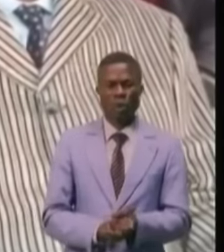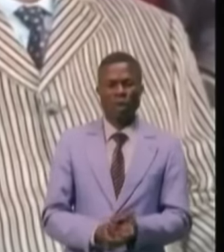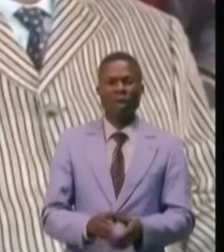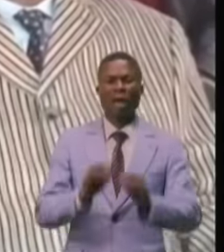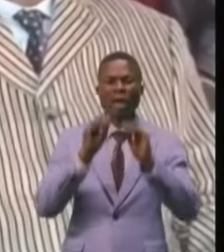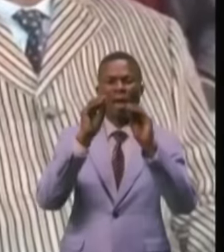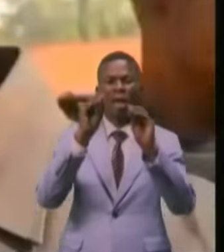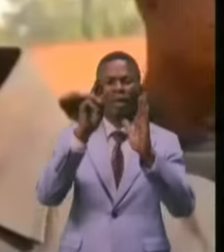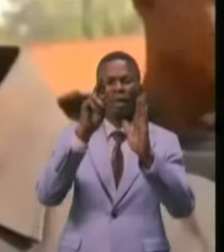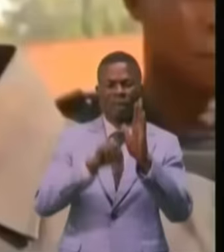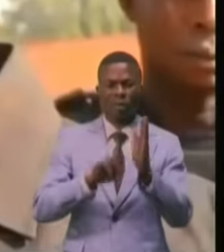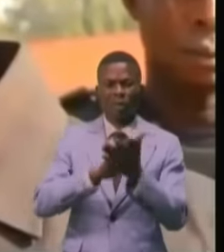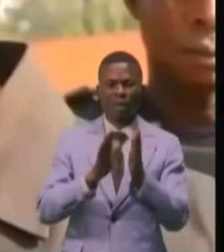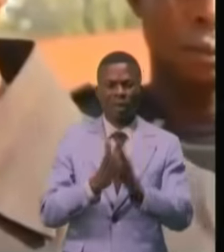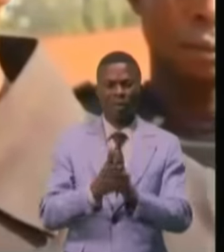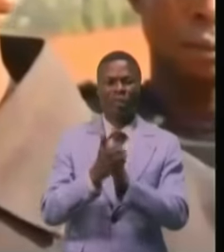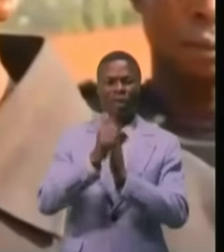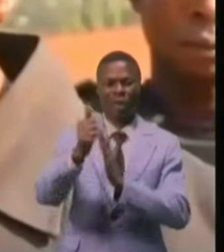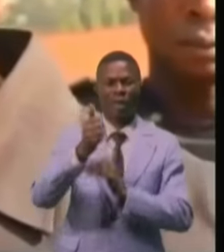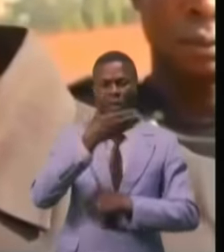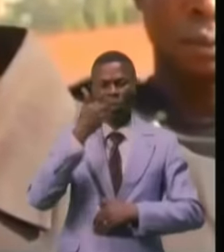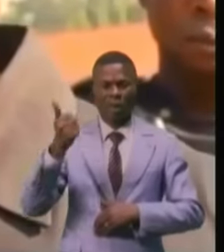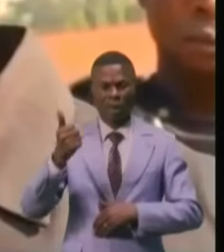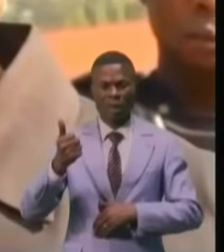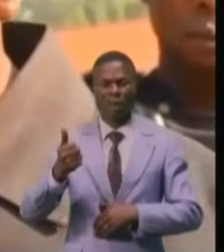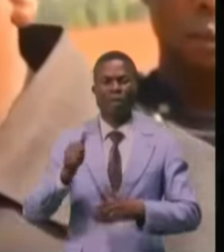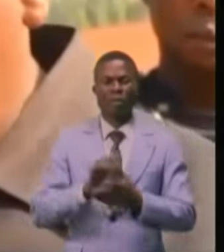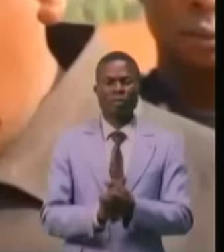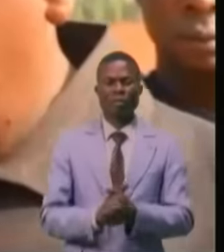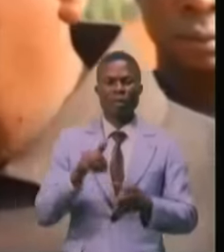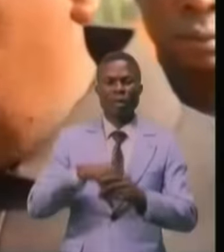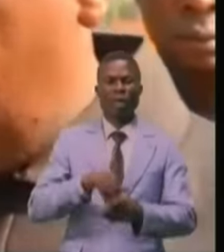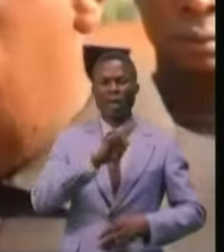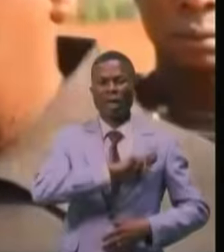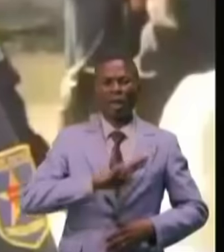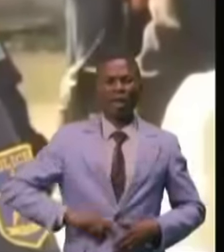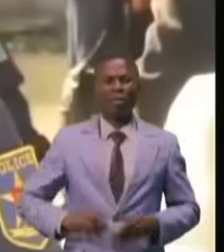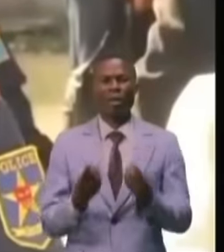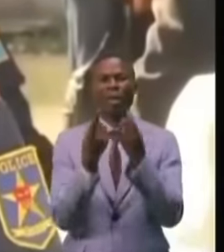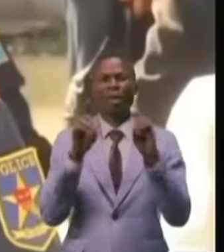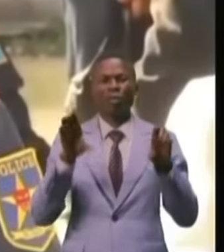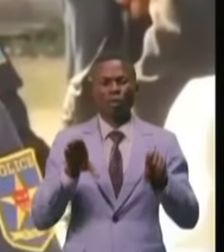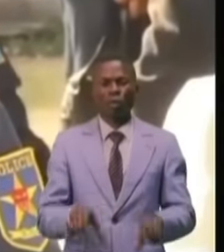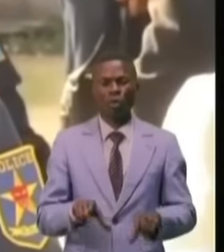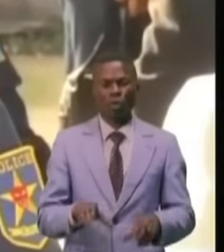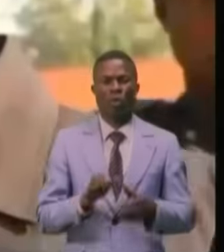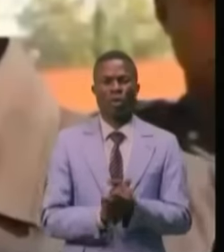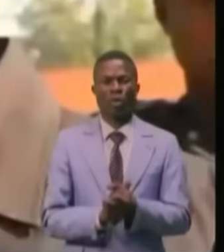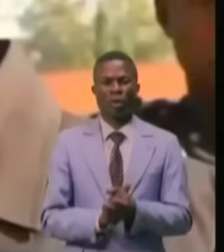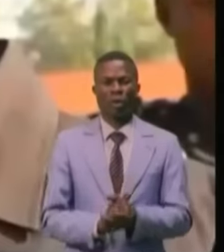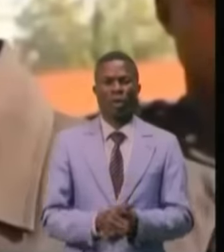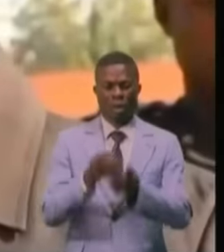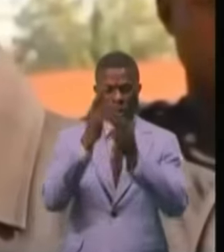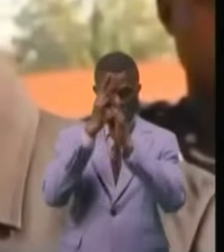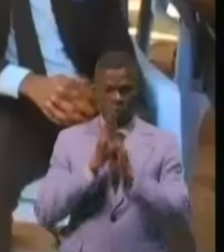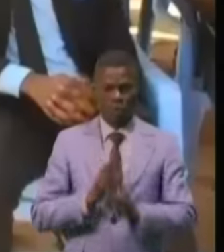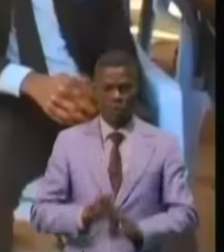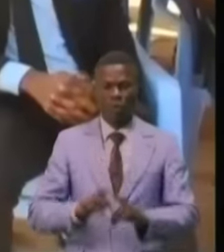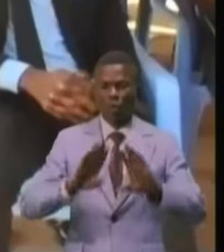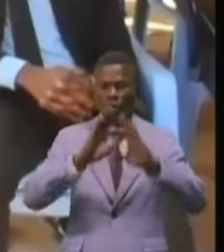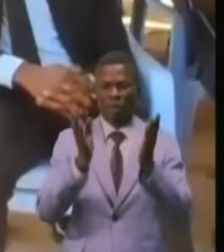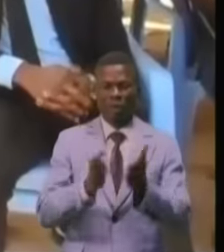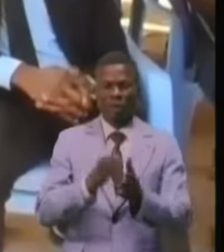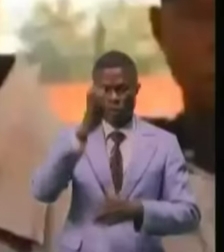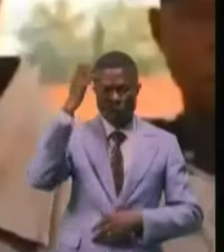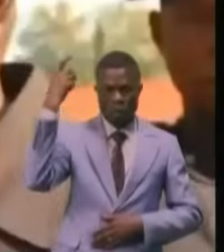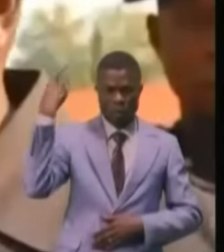de l'enseignement dans notre pays, j'ai cité la République démocratique du Congo. Honorable Excellence, au